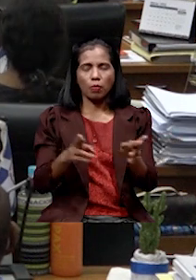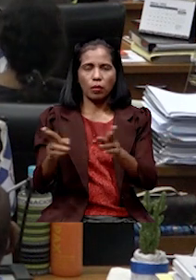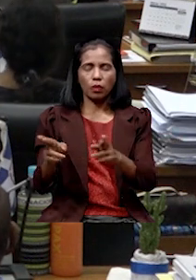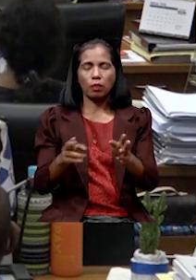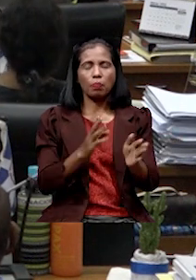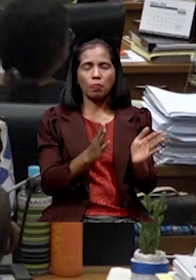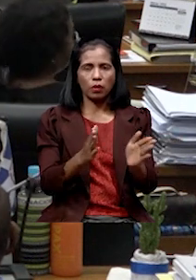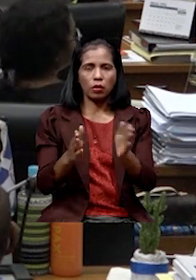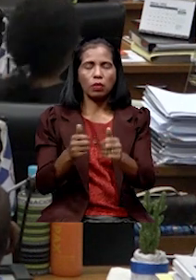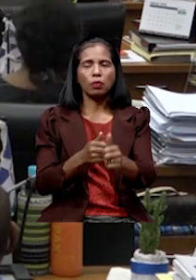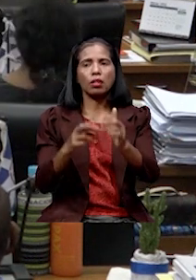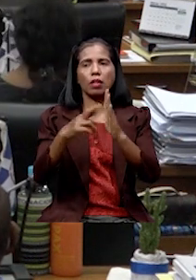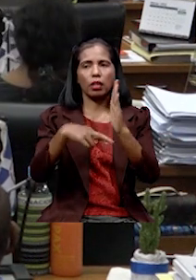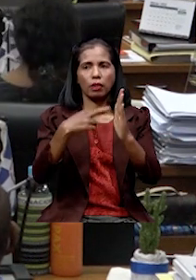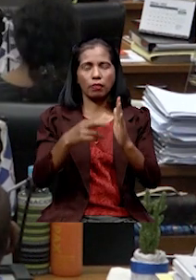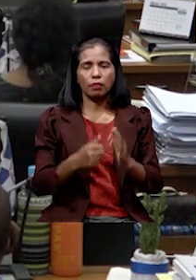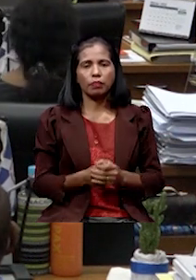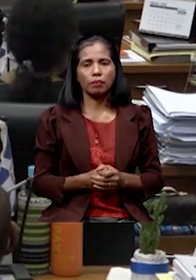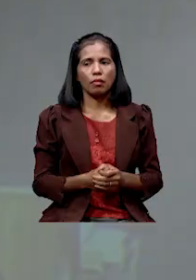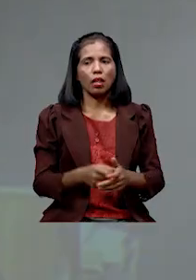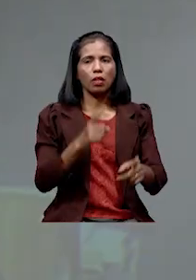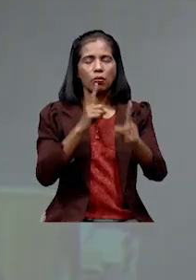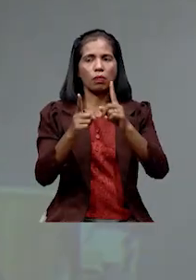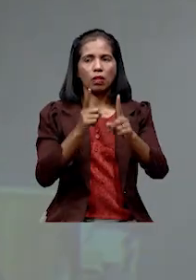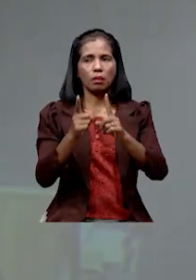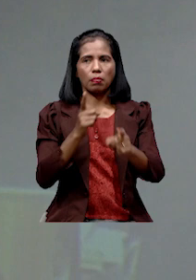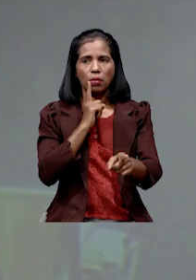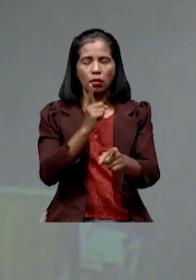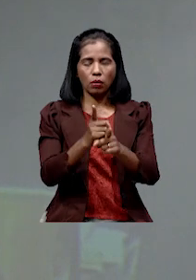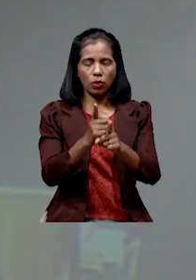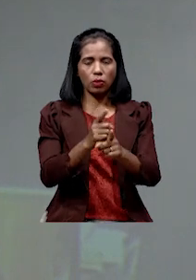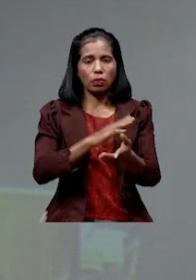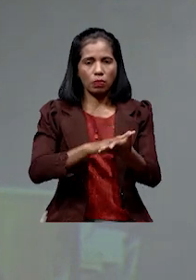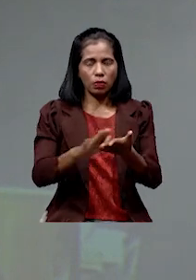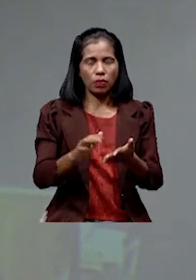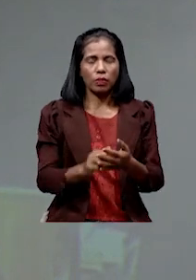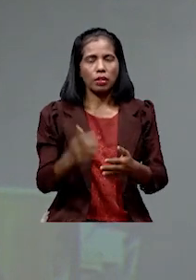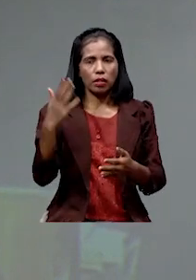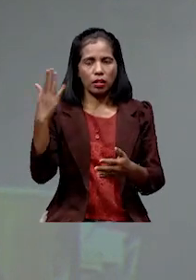regras. Atu kolea buat nebe makalos, nomos, iha